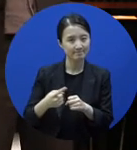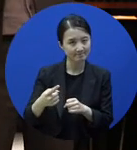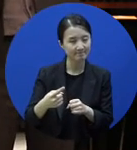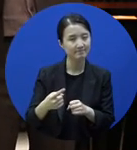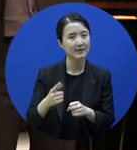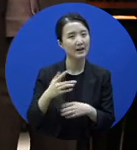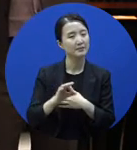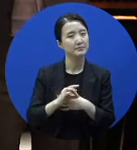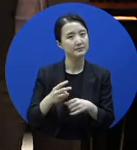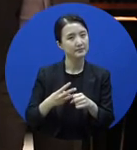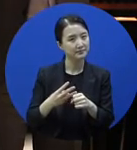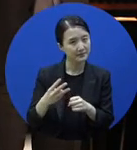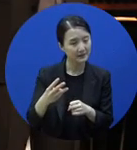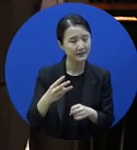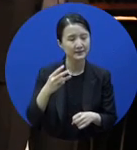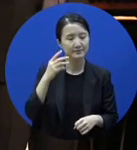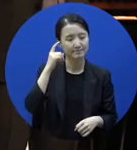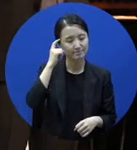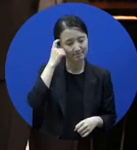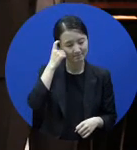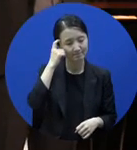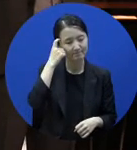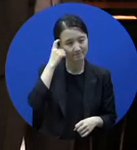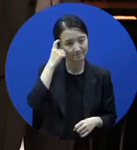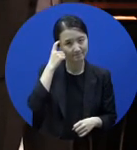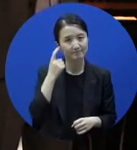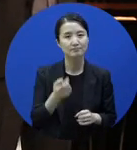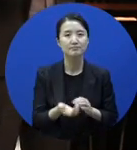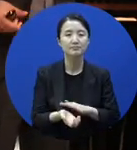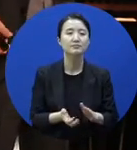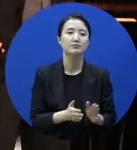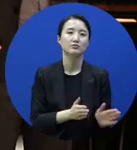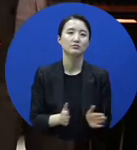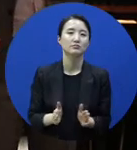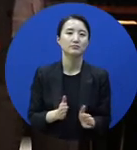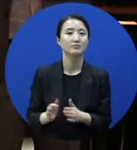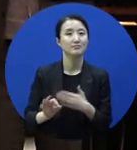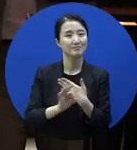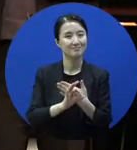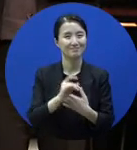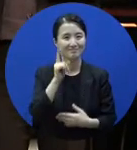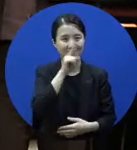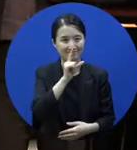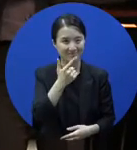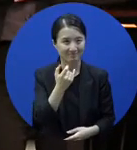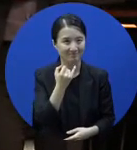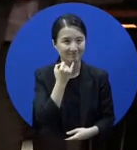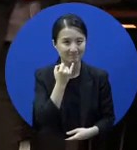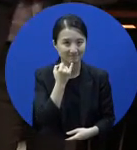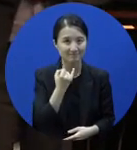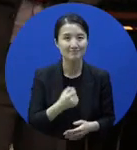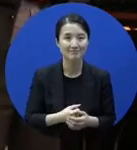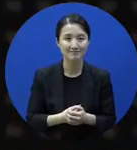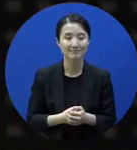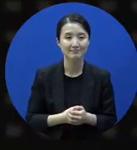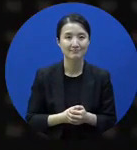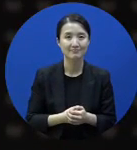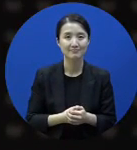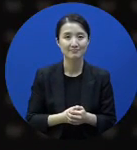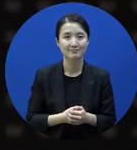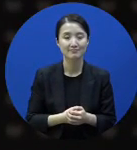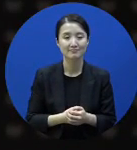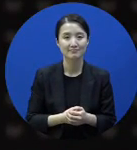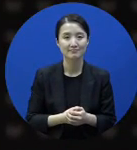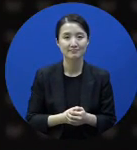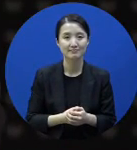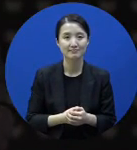어떤 달라진 모습들 변화가 될 거라고 하면 지금 한번 어떤 걸 시작할까? 하나씩 한번 좀 생각을 좀 해보도록 할게요.